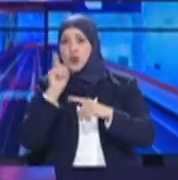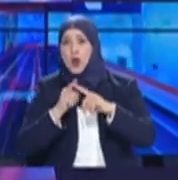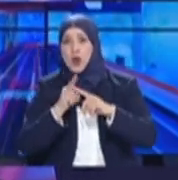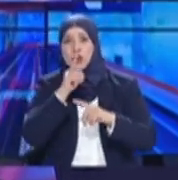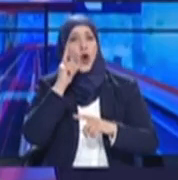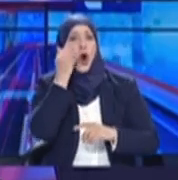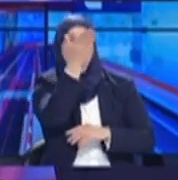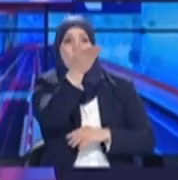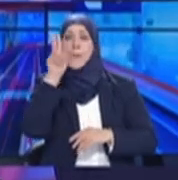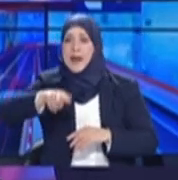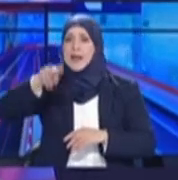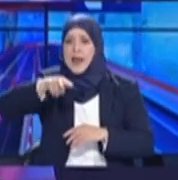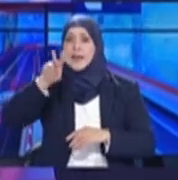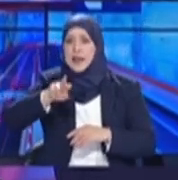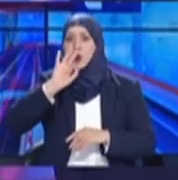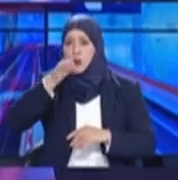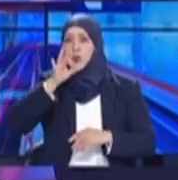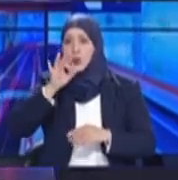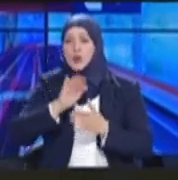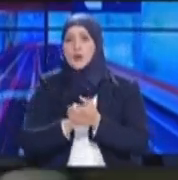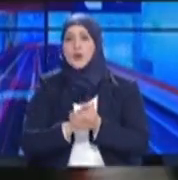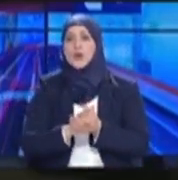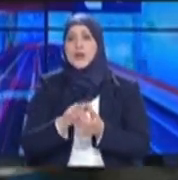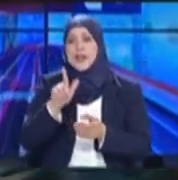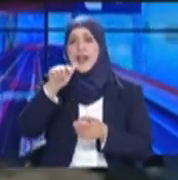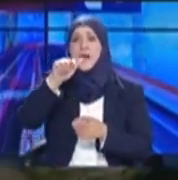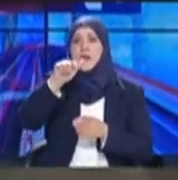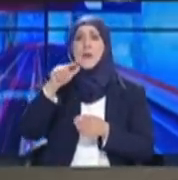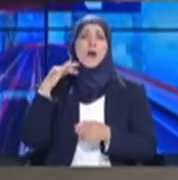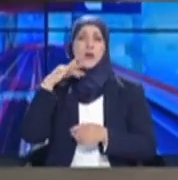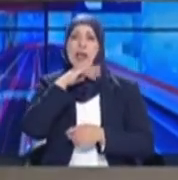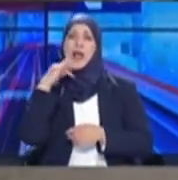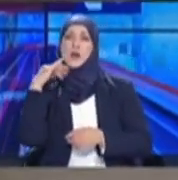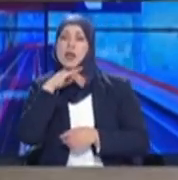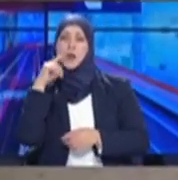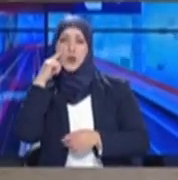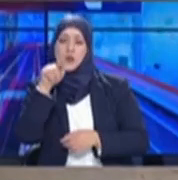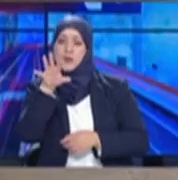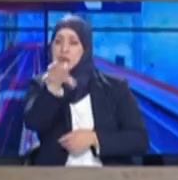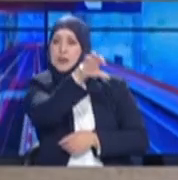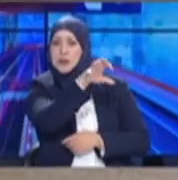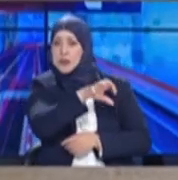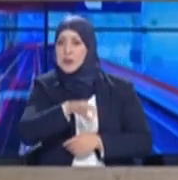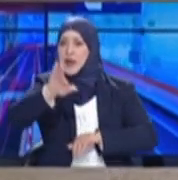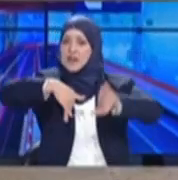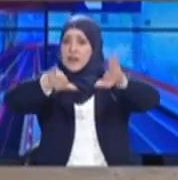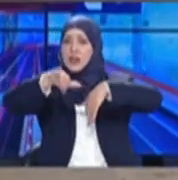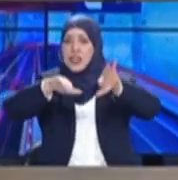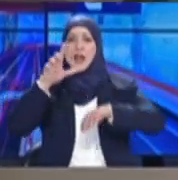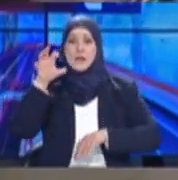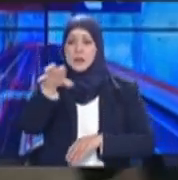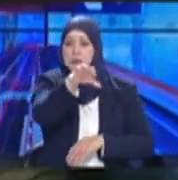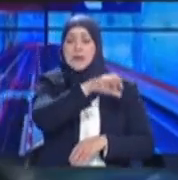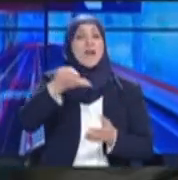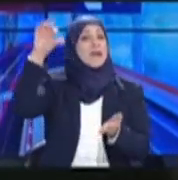اه نشوف بعض الاوساط الطريقه في قلب